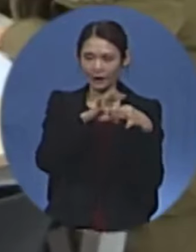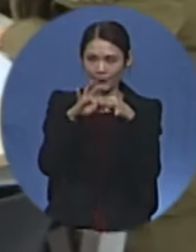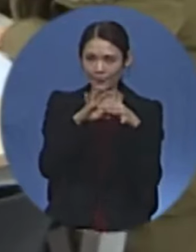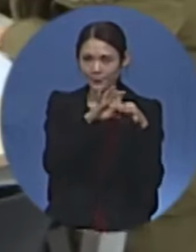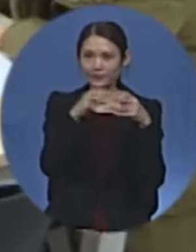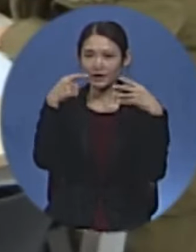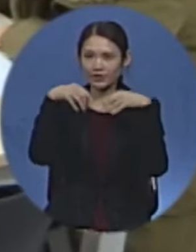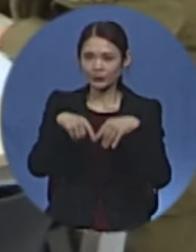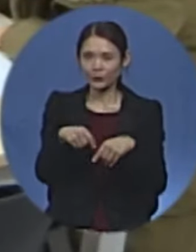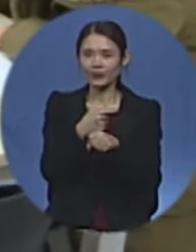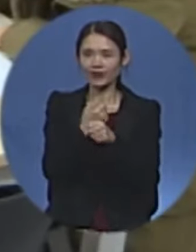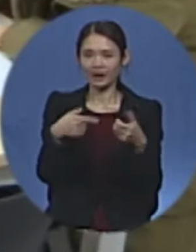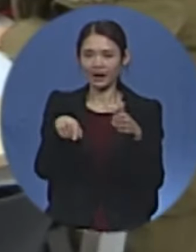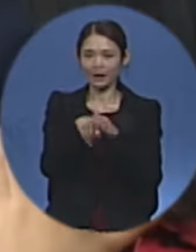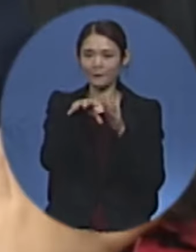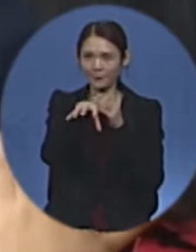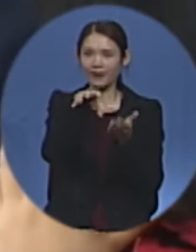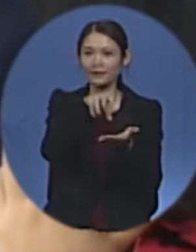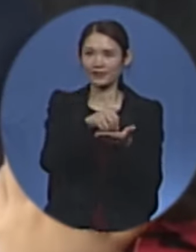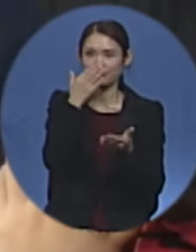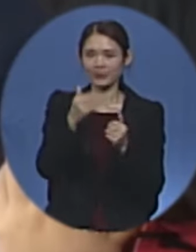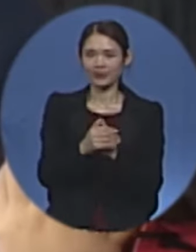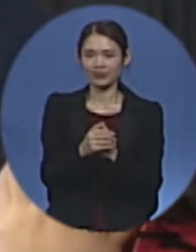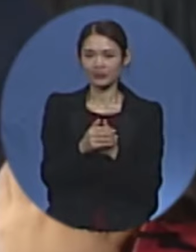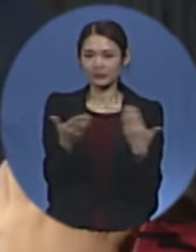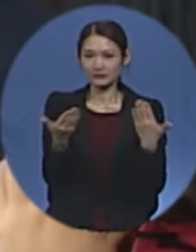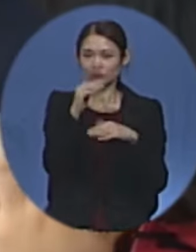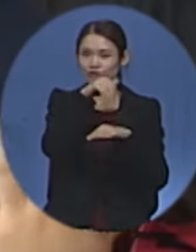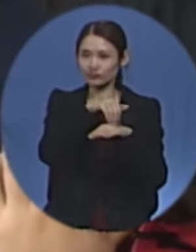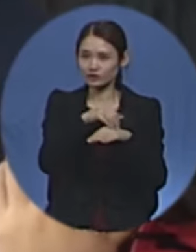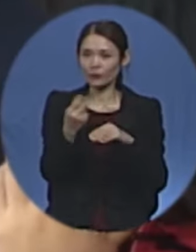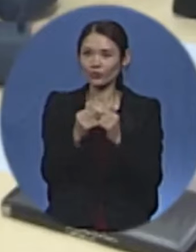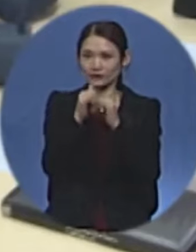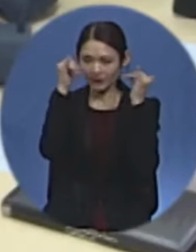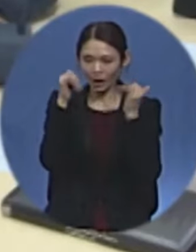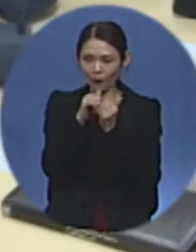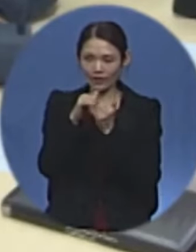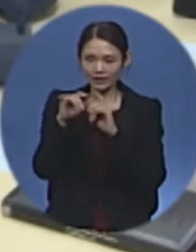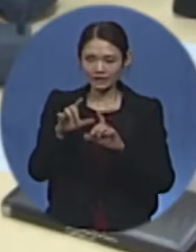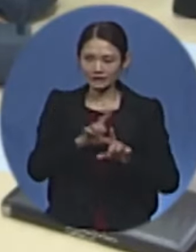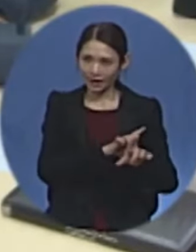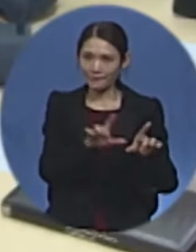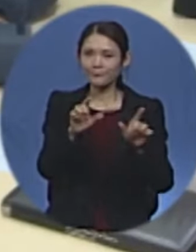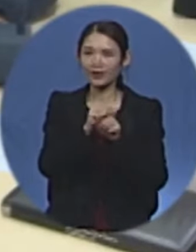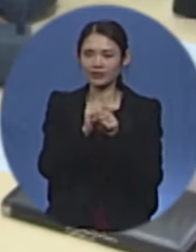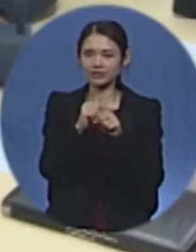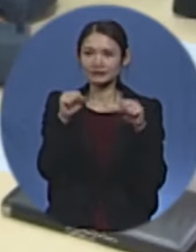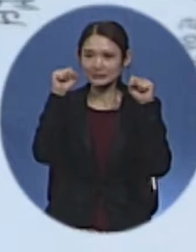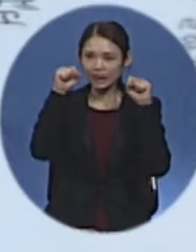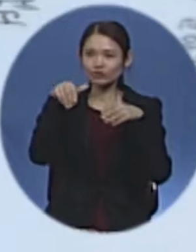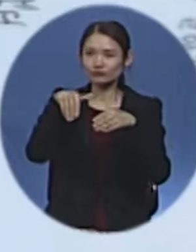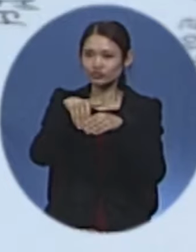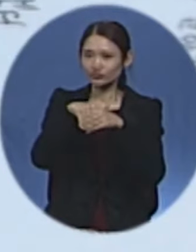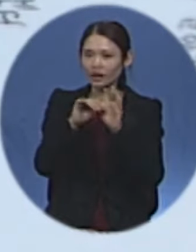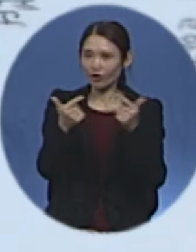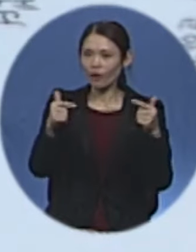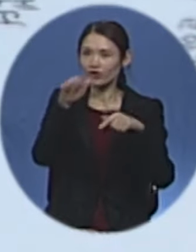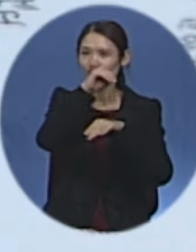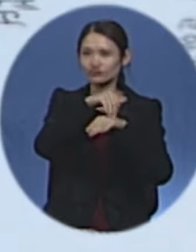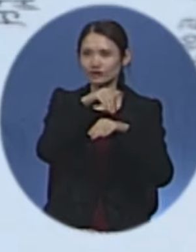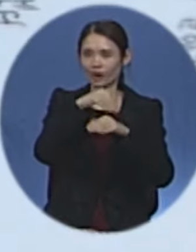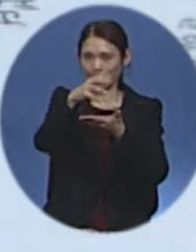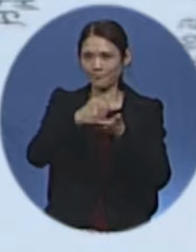협력으로 유치하게 됐습니다. 직업훈련 외에도 사회정착을 위한 체육, 문화 등 여러 훈련을 체계적으로